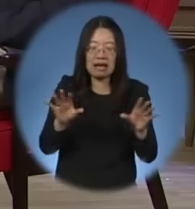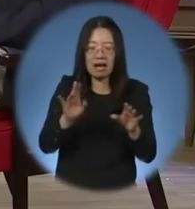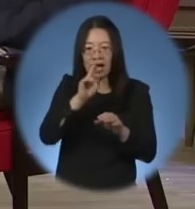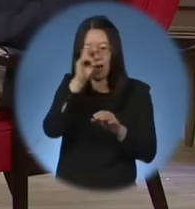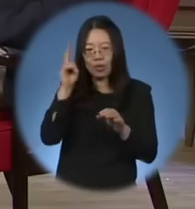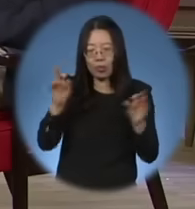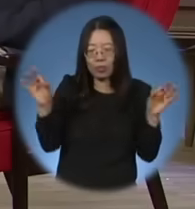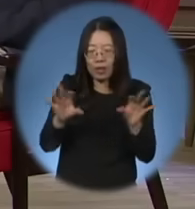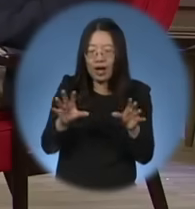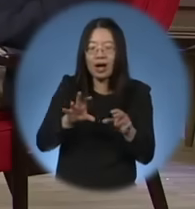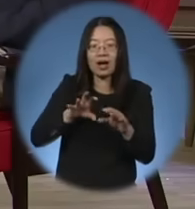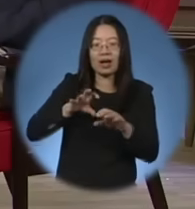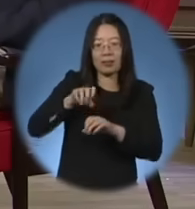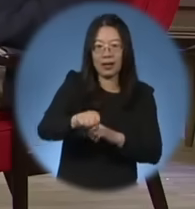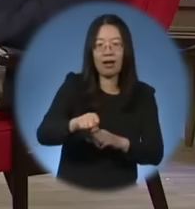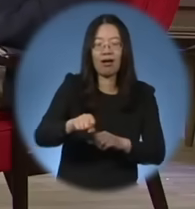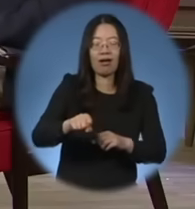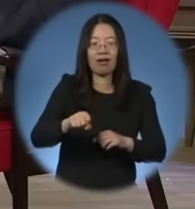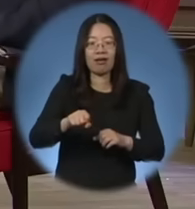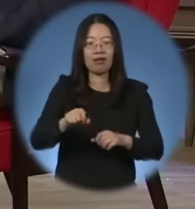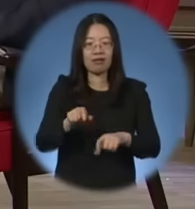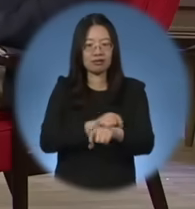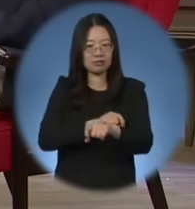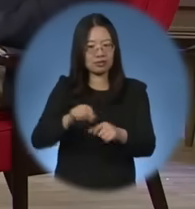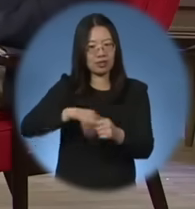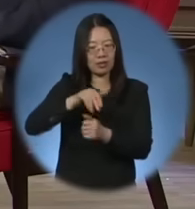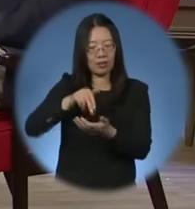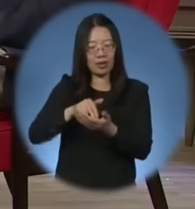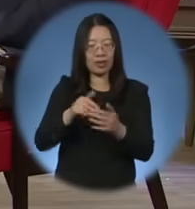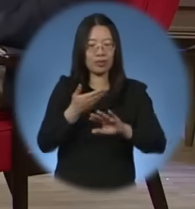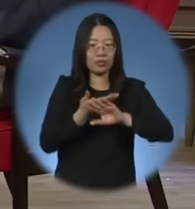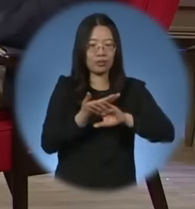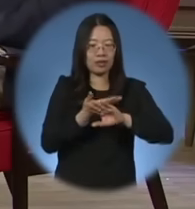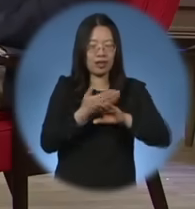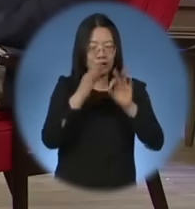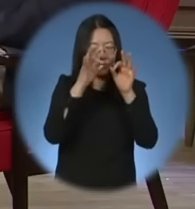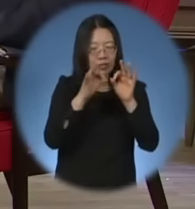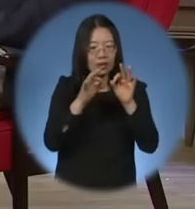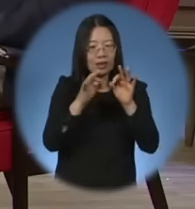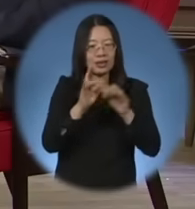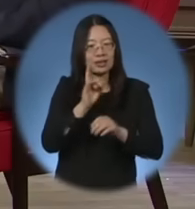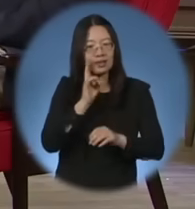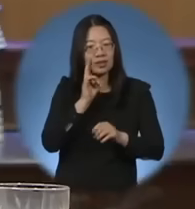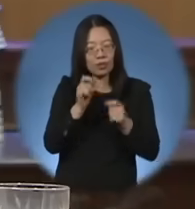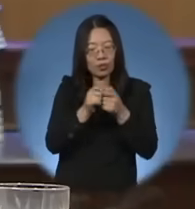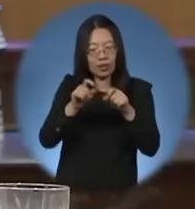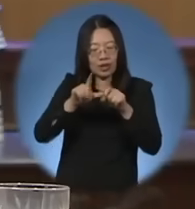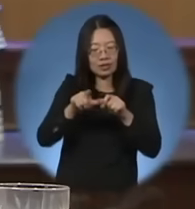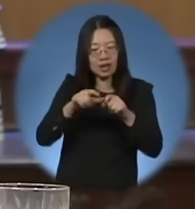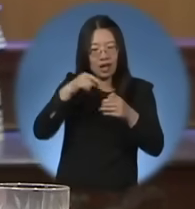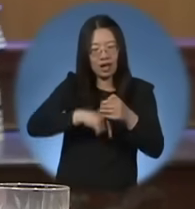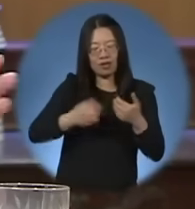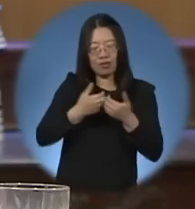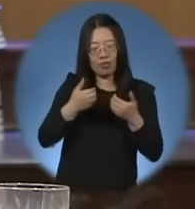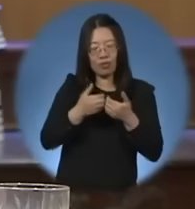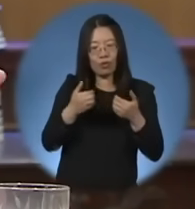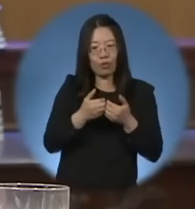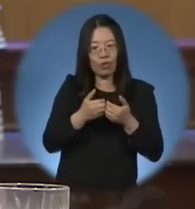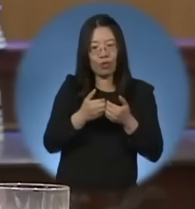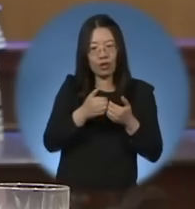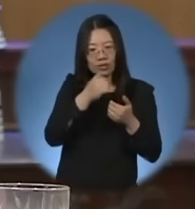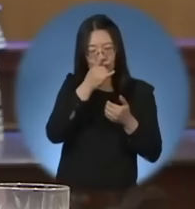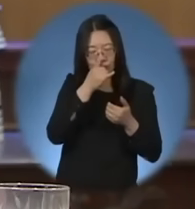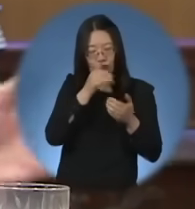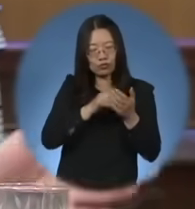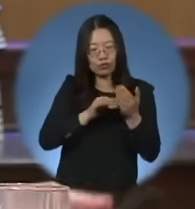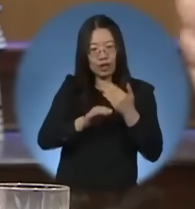그냥 예 예 그 그것 아주 아주 특수한 거예요 보통 다른 데서는 심각하게 오랜 기간 내전을죠